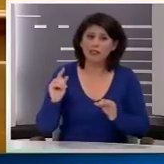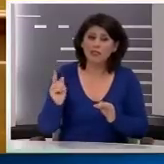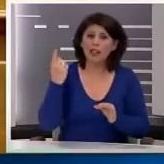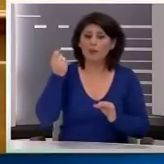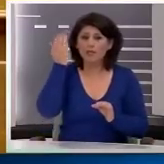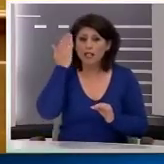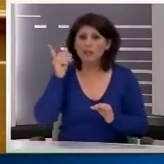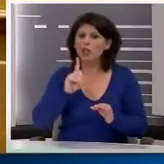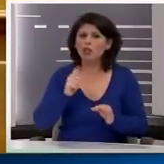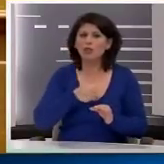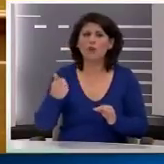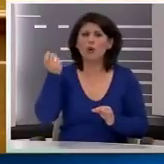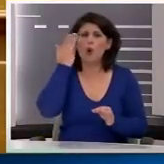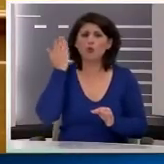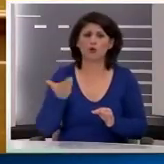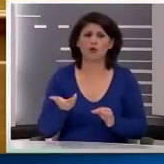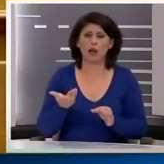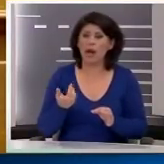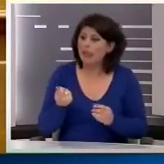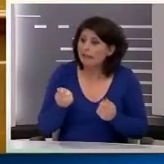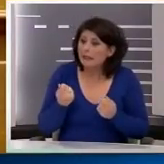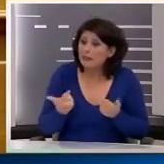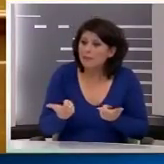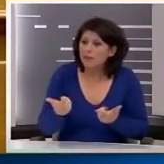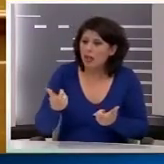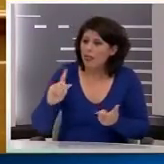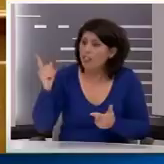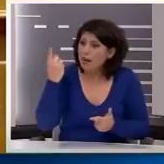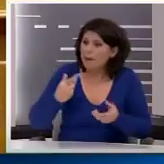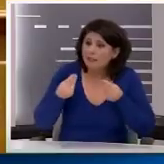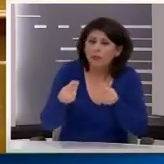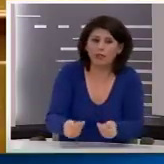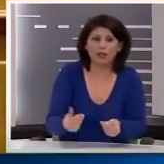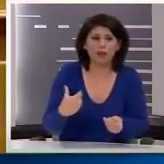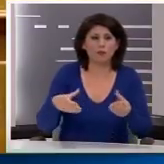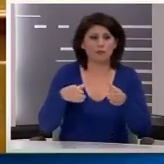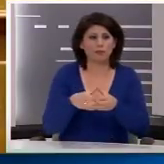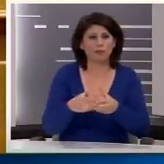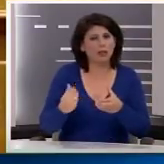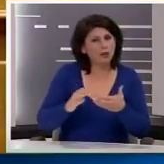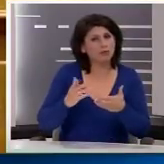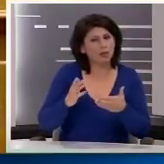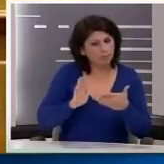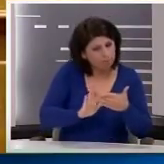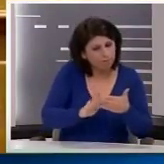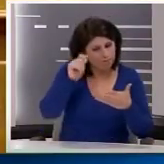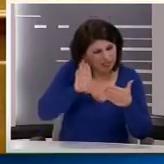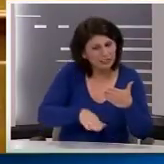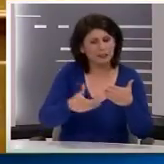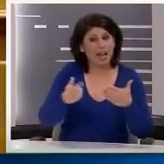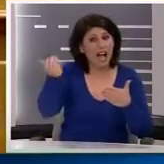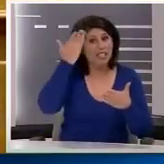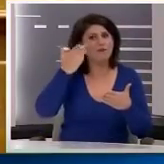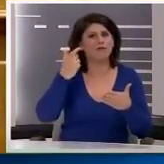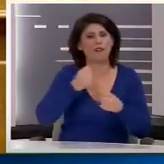τους αξία και όχι μόνο για το κόστος τους. Έχουμε κάνει επιτροπή διαπραγμάτευσης για να έχουμε προσιτές τιμές στα ακριβά φάρμακα. Έχουμε πάρει